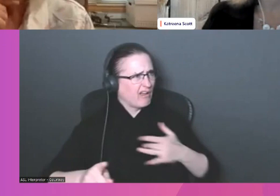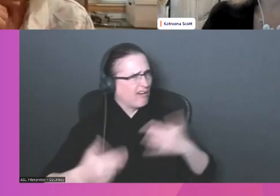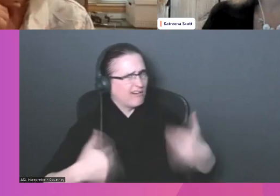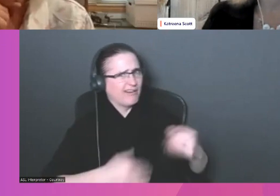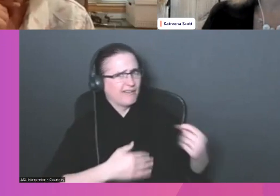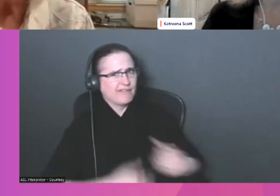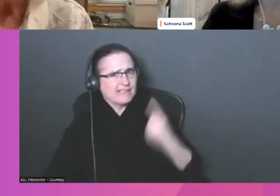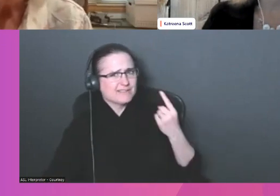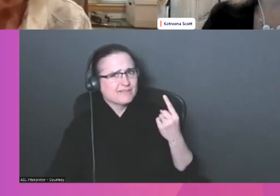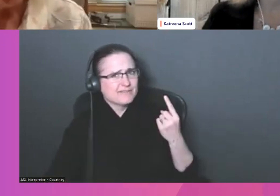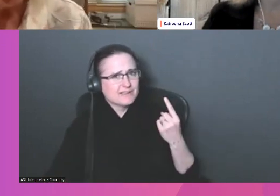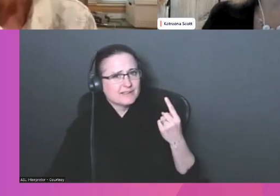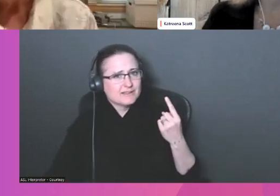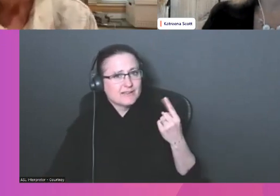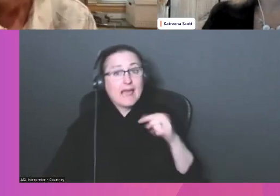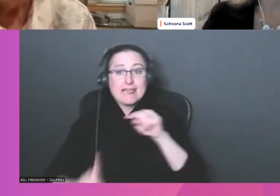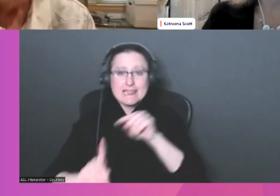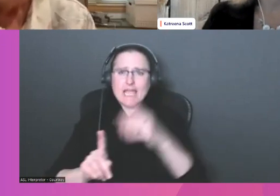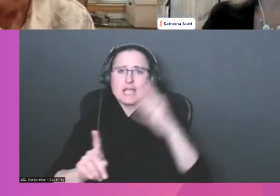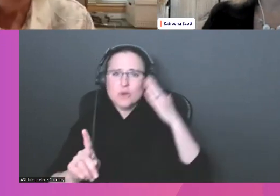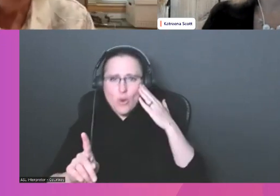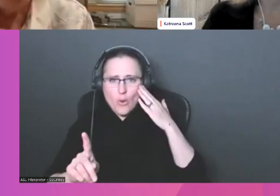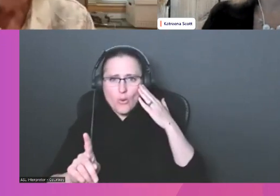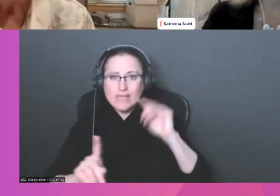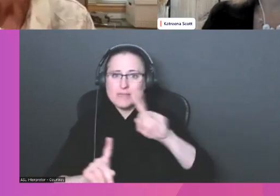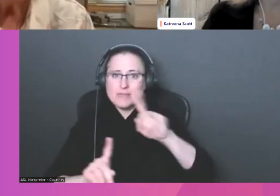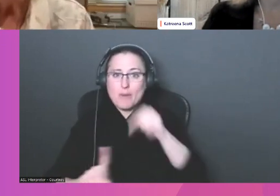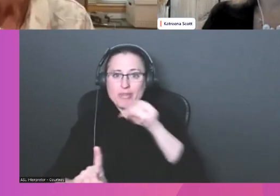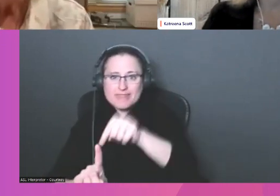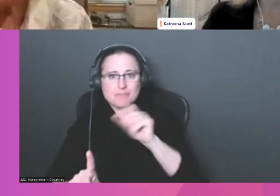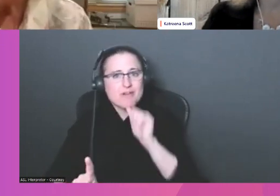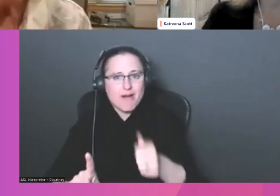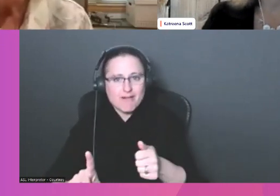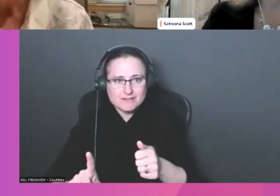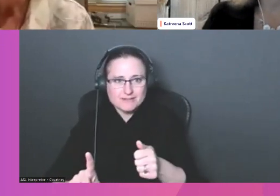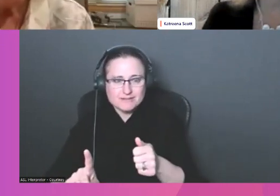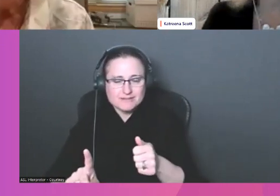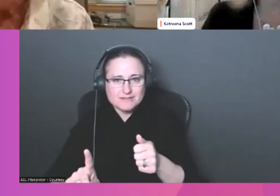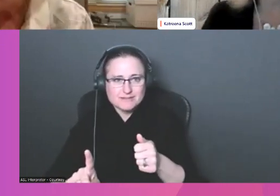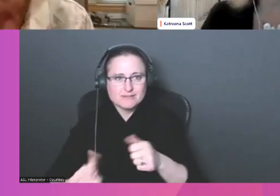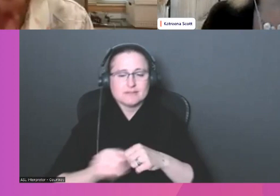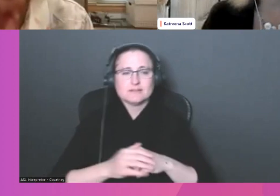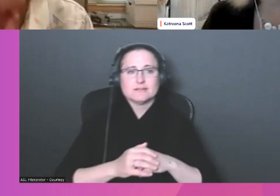cela très offusquant car elles savent,